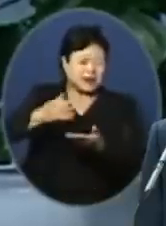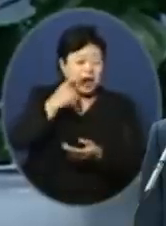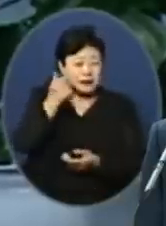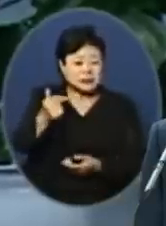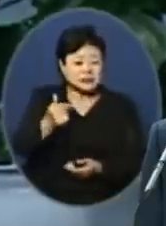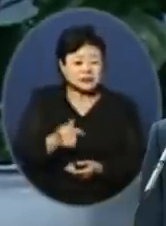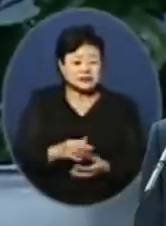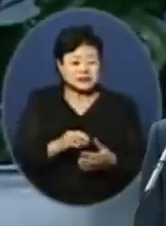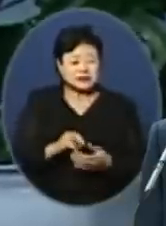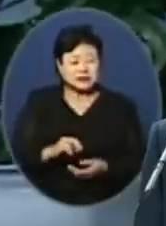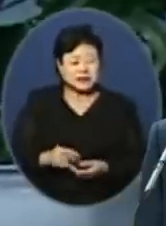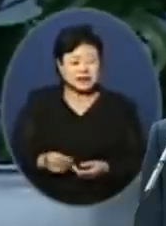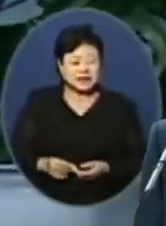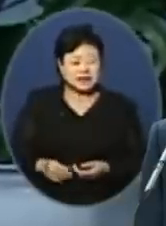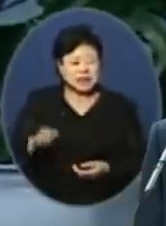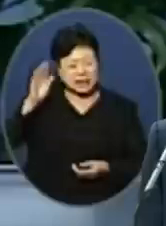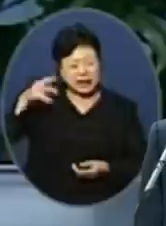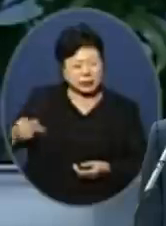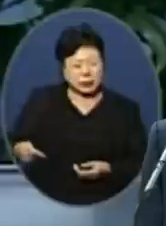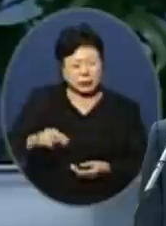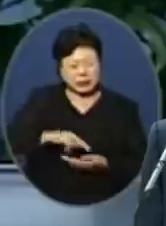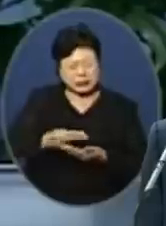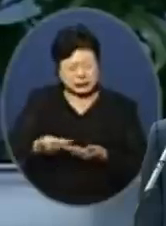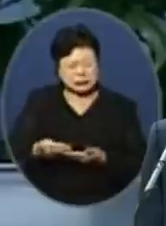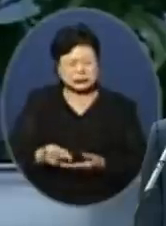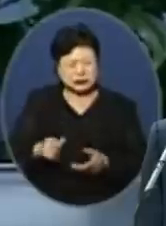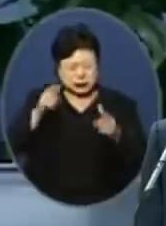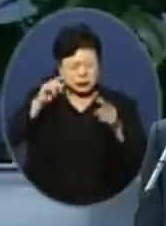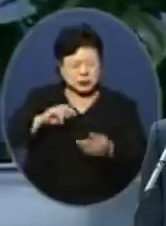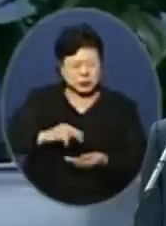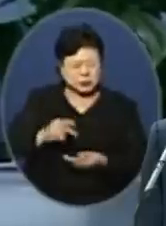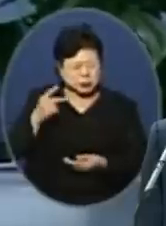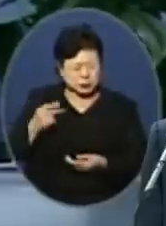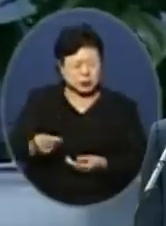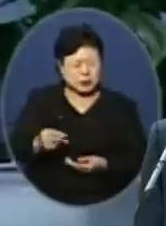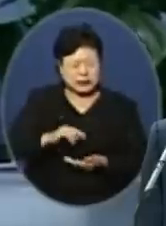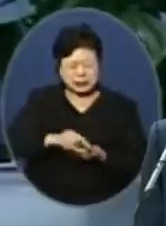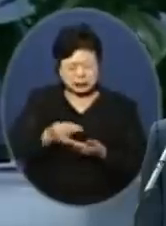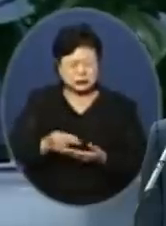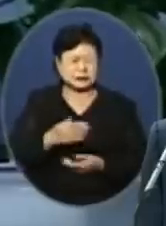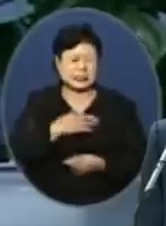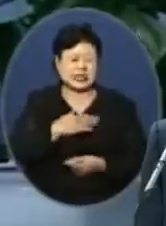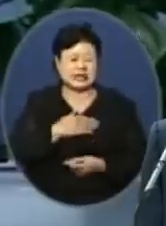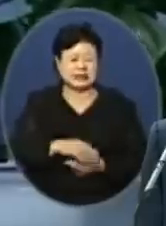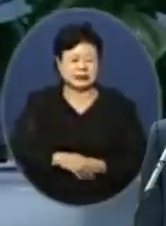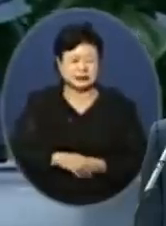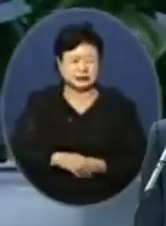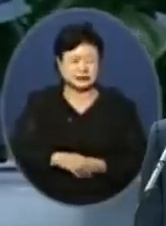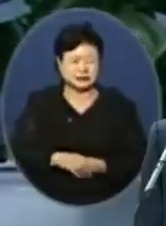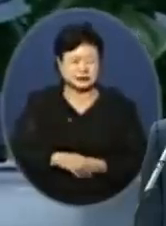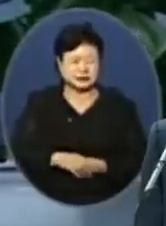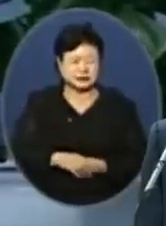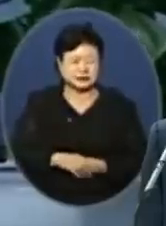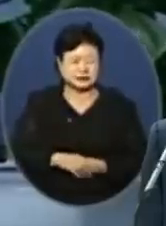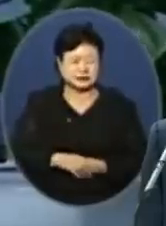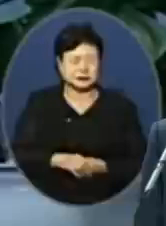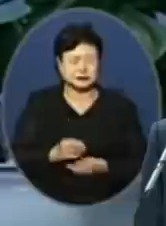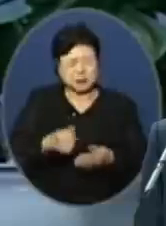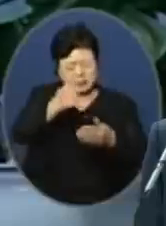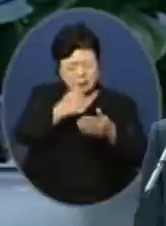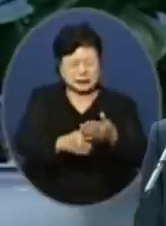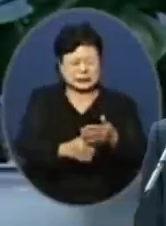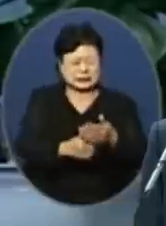아버지 나는 개똥밭에 뒹굴었습니다. 소똥밭에 들어누웠습니다. 나는 도랑에